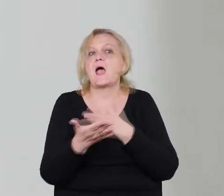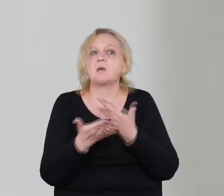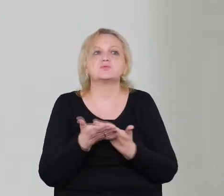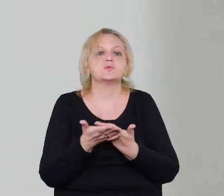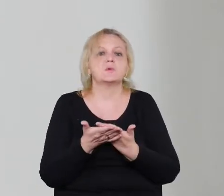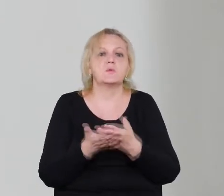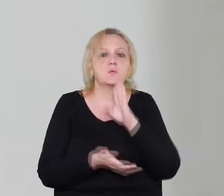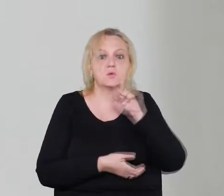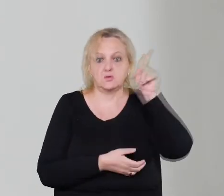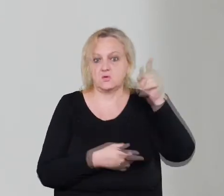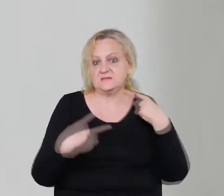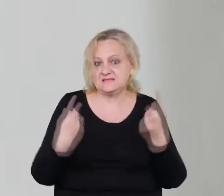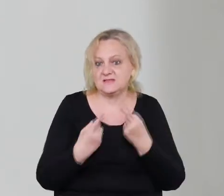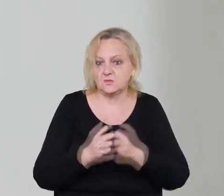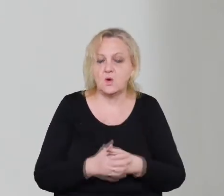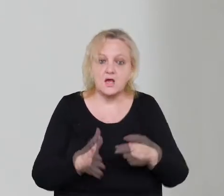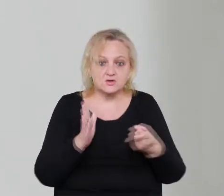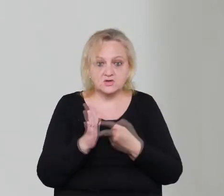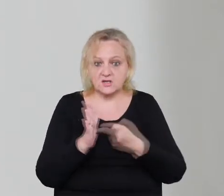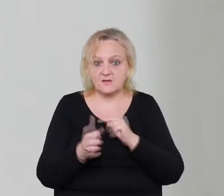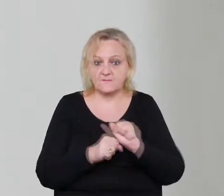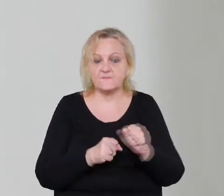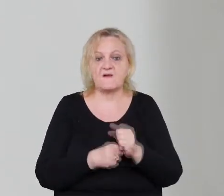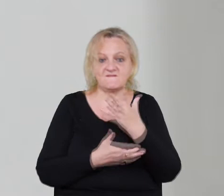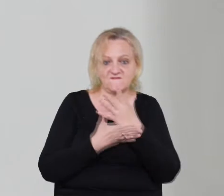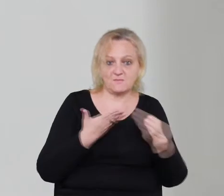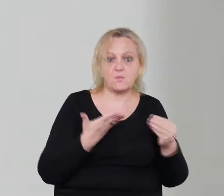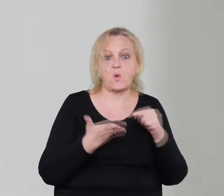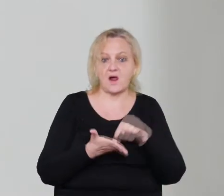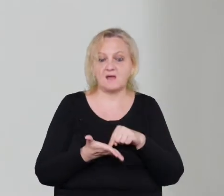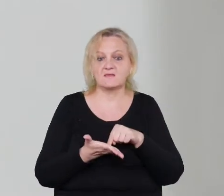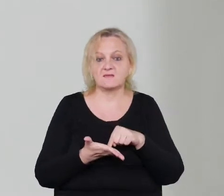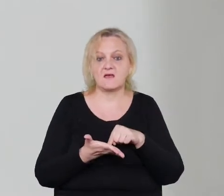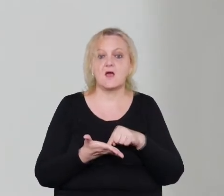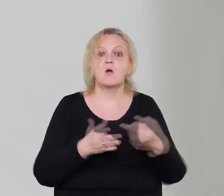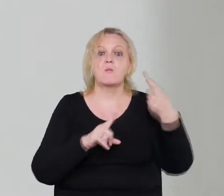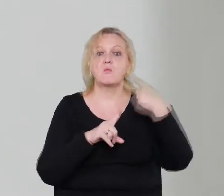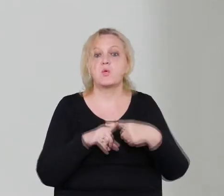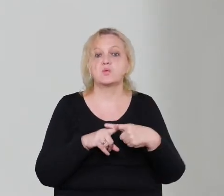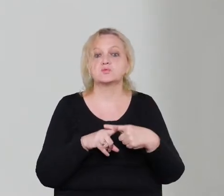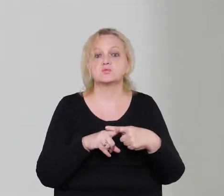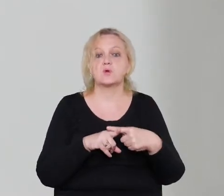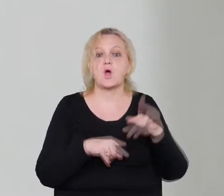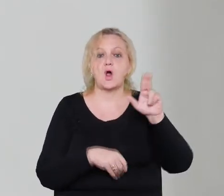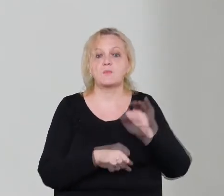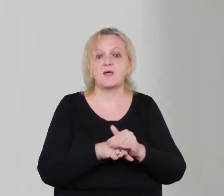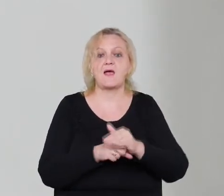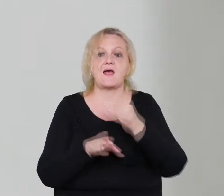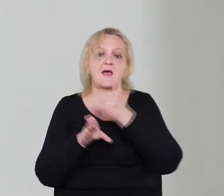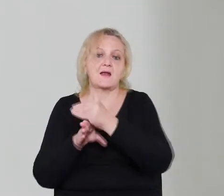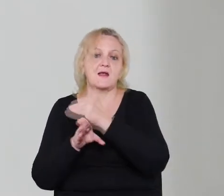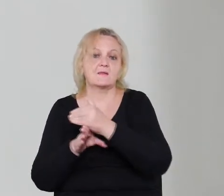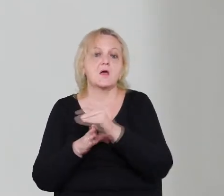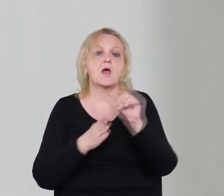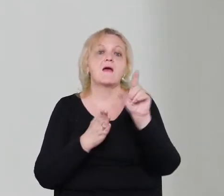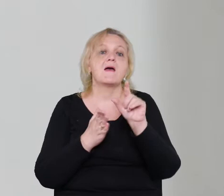w Stanach jest taka sytuacja także bardzo często Poza pensją od pracodawcy lepszego dostaje się również obietnice spłaty tej